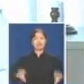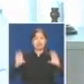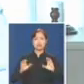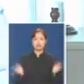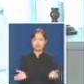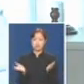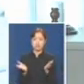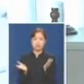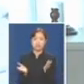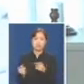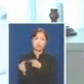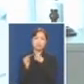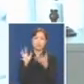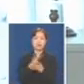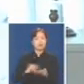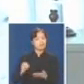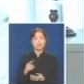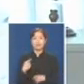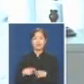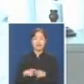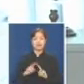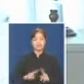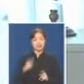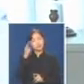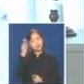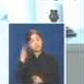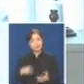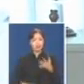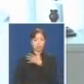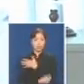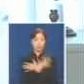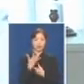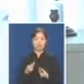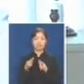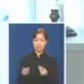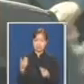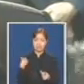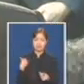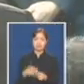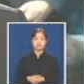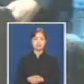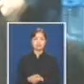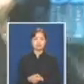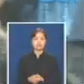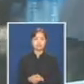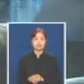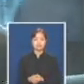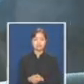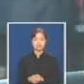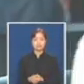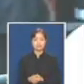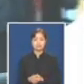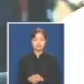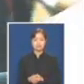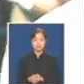นั้นนะครับเพราะฉะนั้นแนวคิดที่จะส่งเสริมหรือสร้างโอกาสเนี่ยก็ทำมาสมัยนั้นก็ตั้งแต่นายกชวน